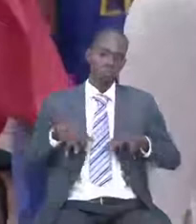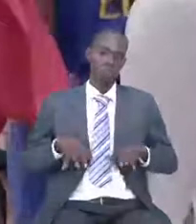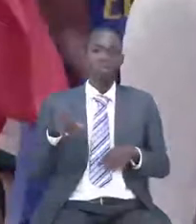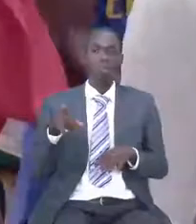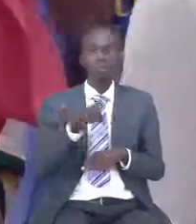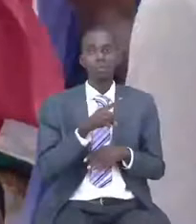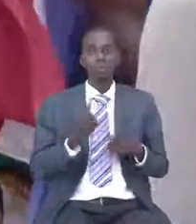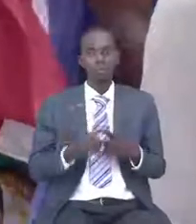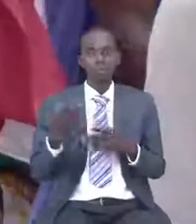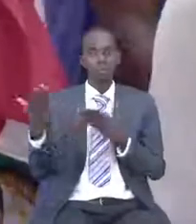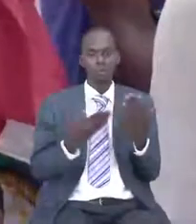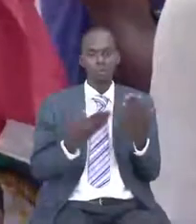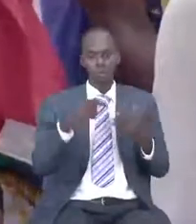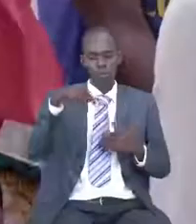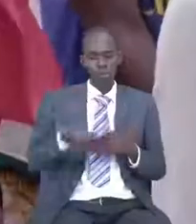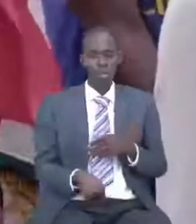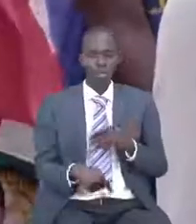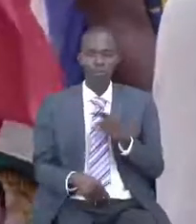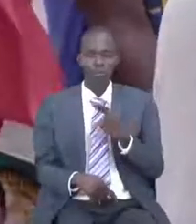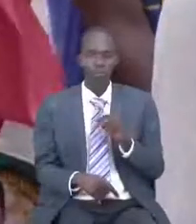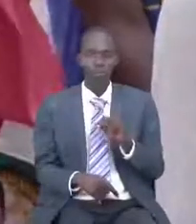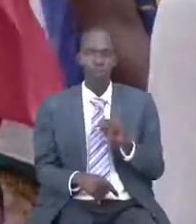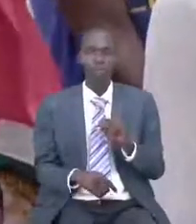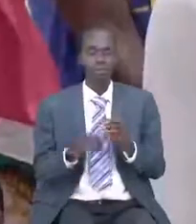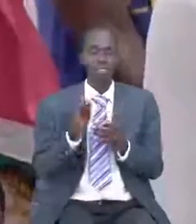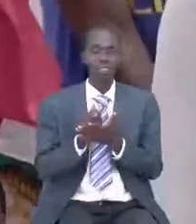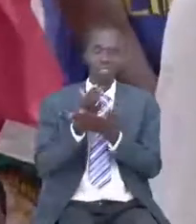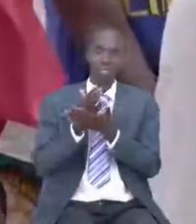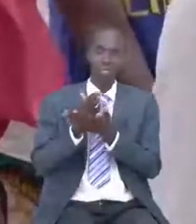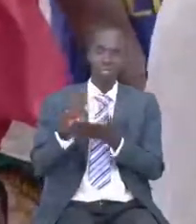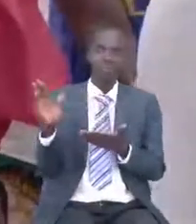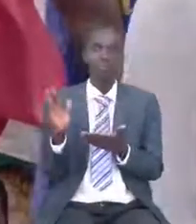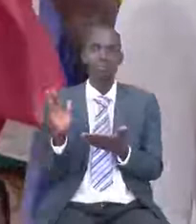à cela de te déprimer, de te rabaisser.